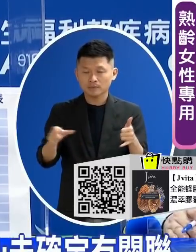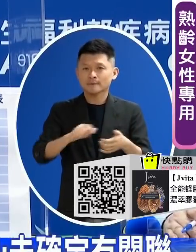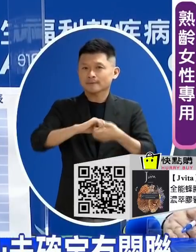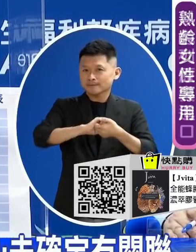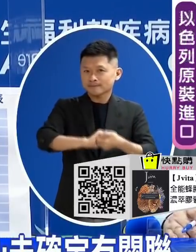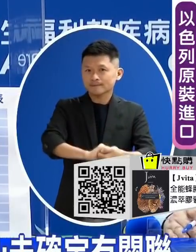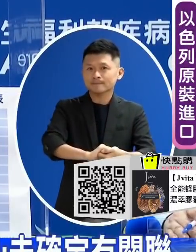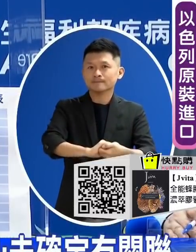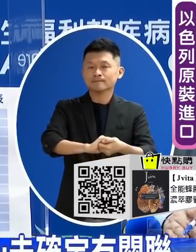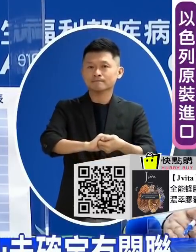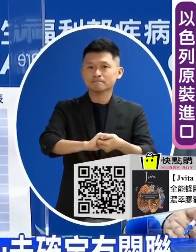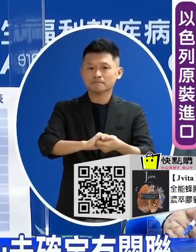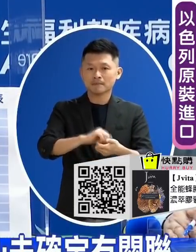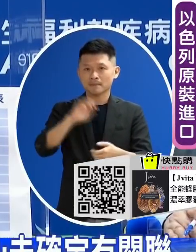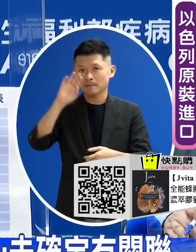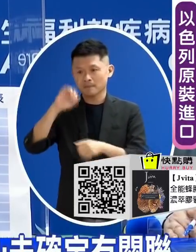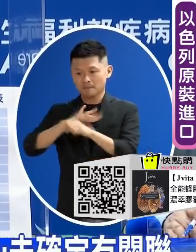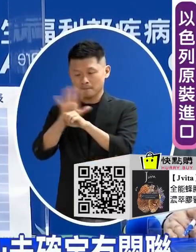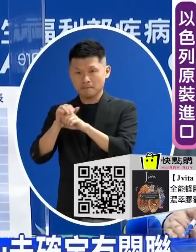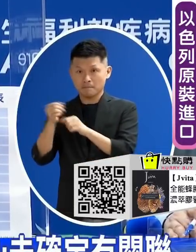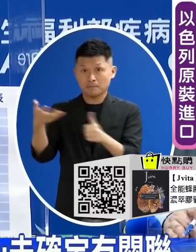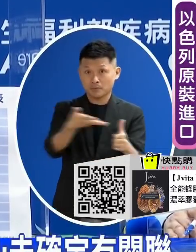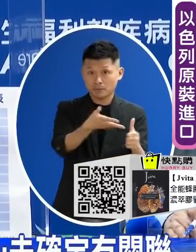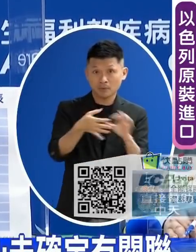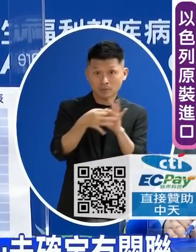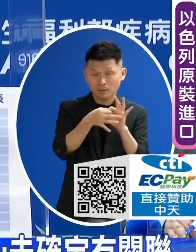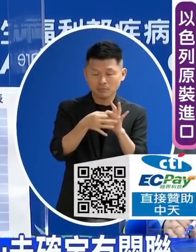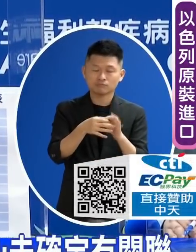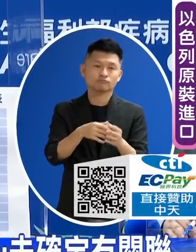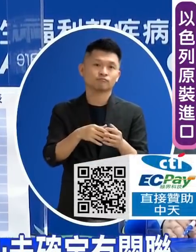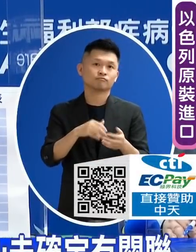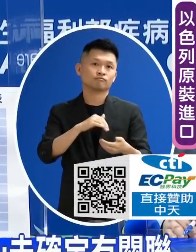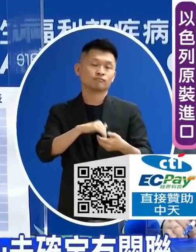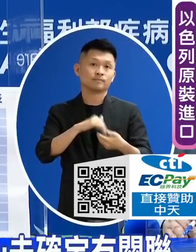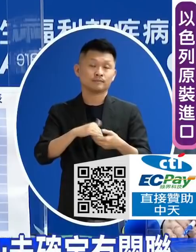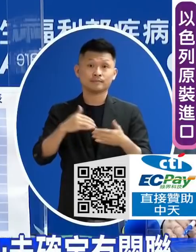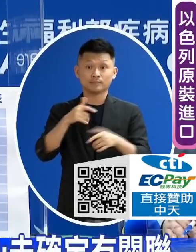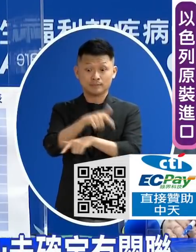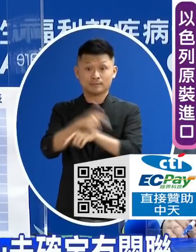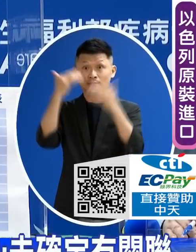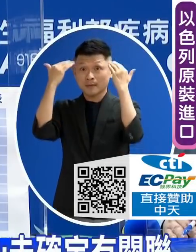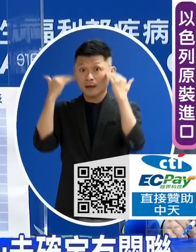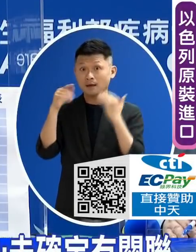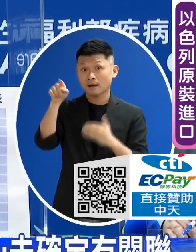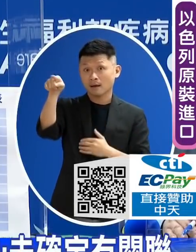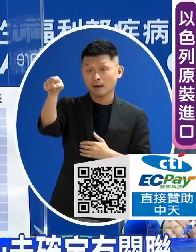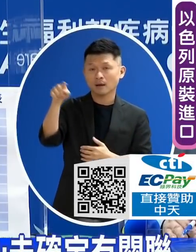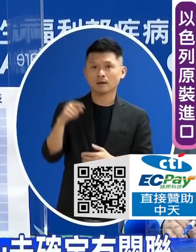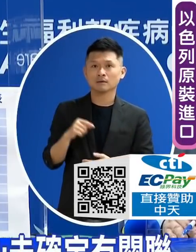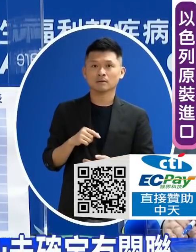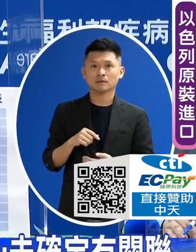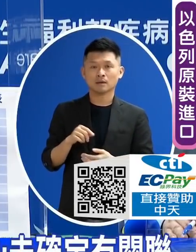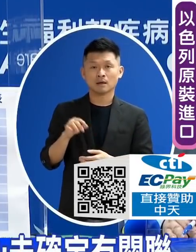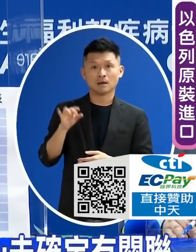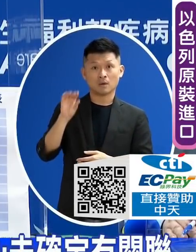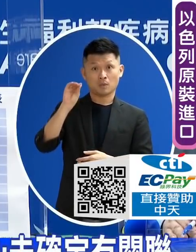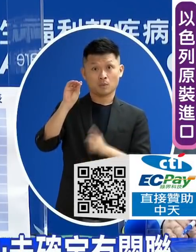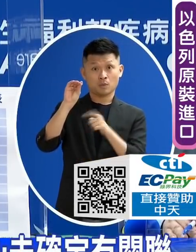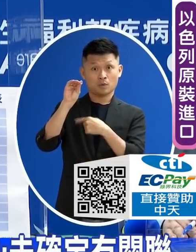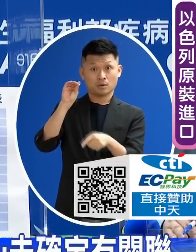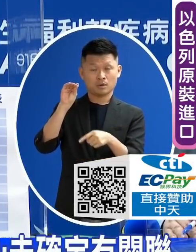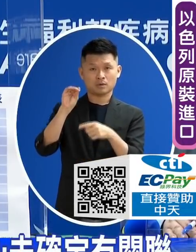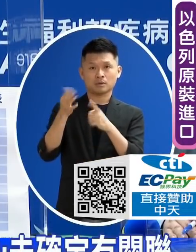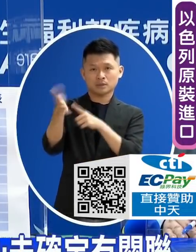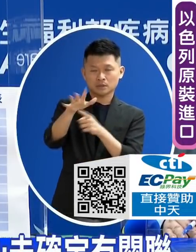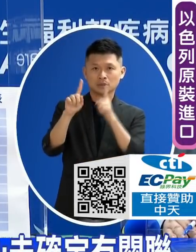定哈，确有关联。好，所以在南韩这边看起来哈，大概有到每万人有1.42，